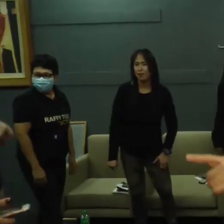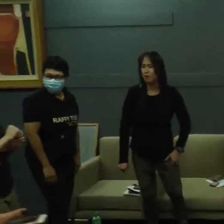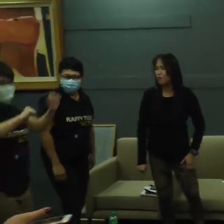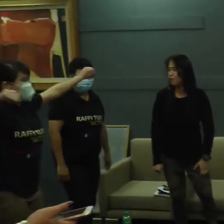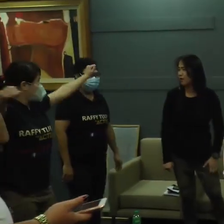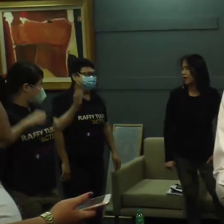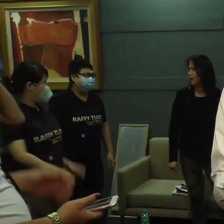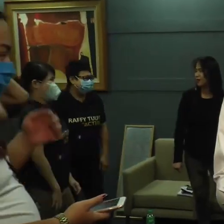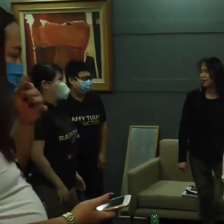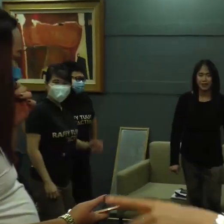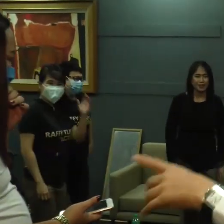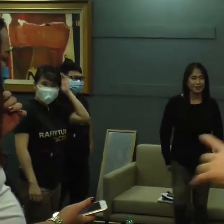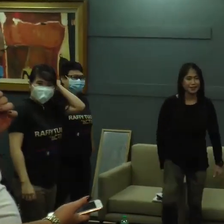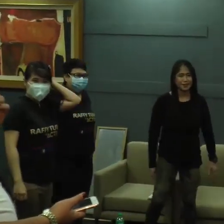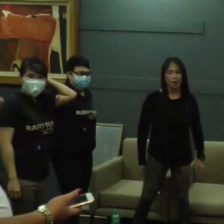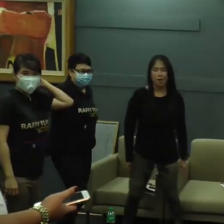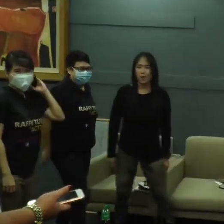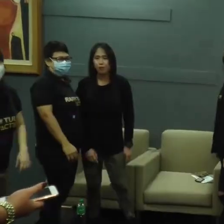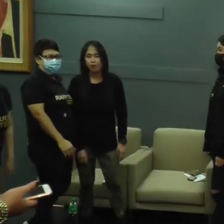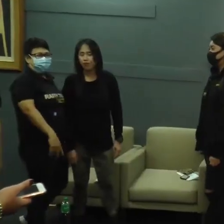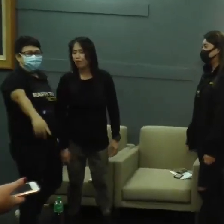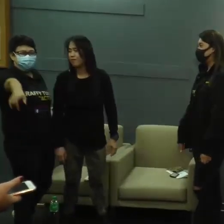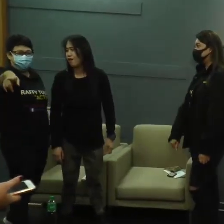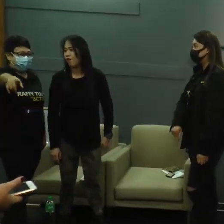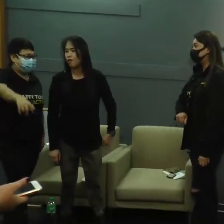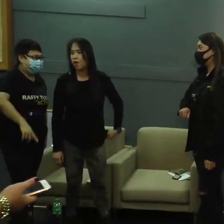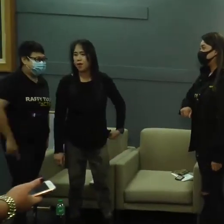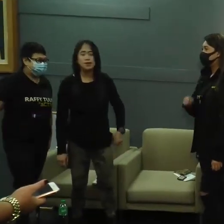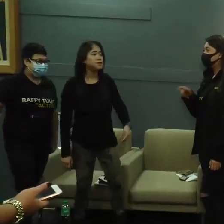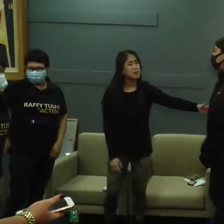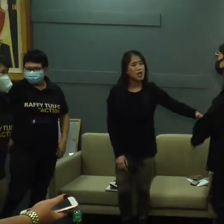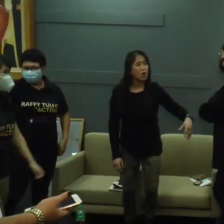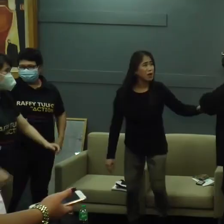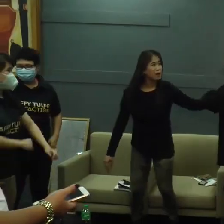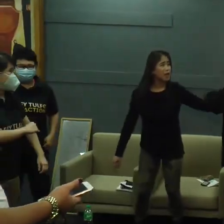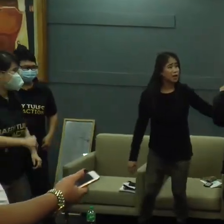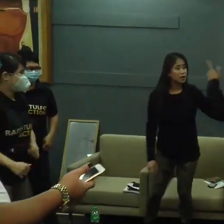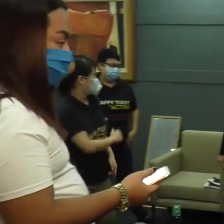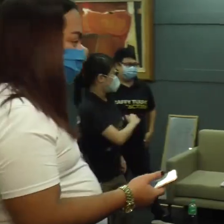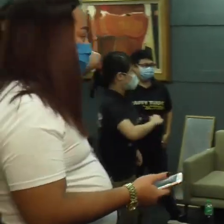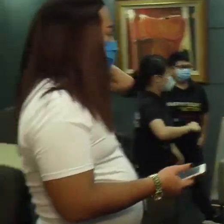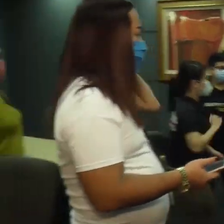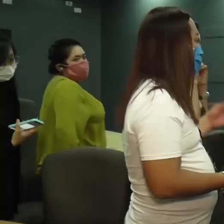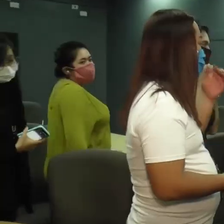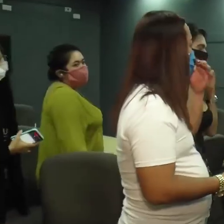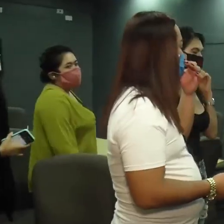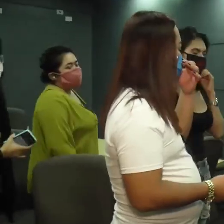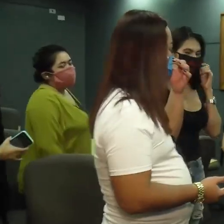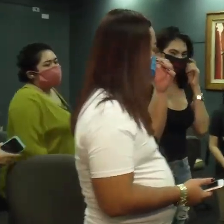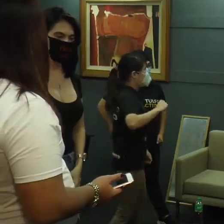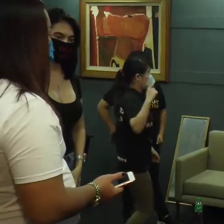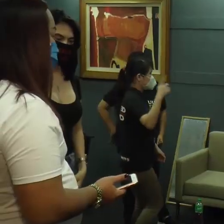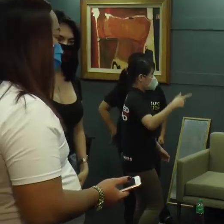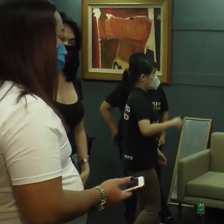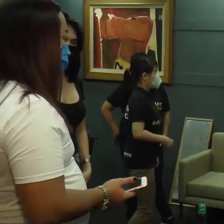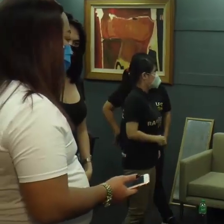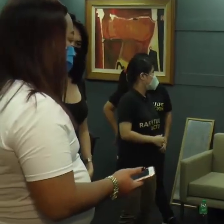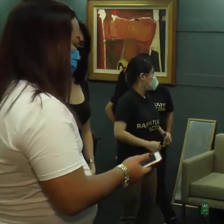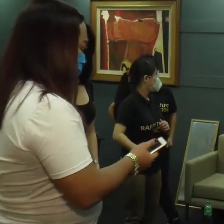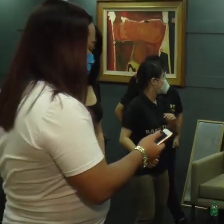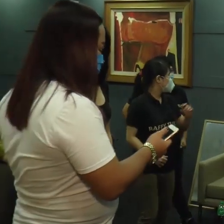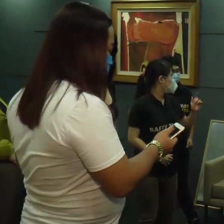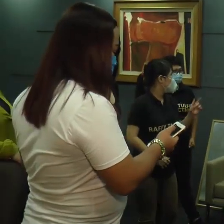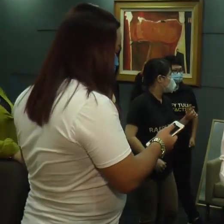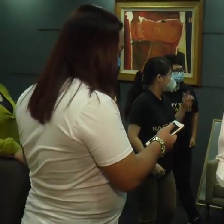Ito, nagpa-practice na kami, nagkakagulo na sila para sa opening number ng aming show. Kita mo ako, mapapasayod ng